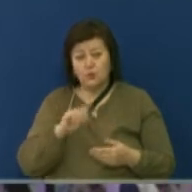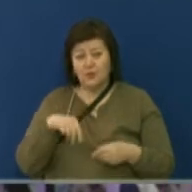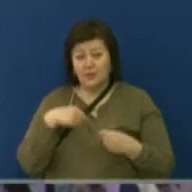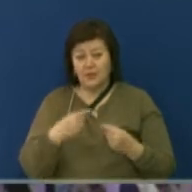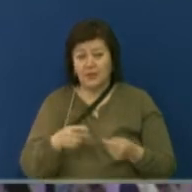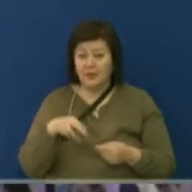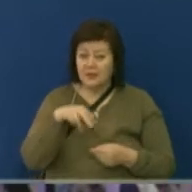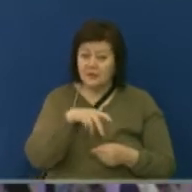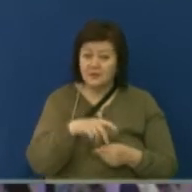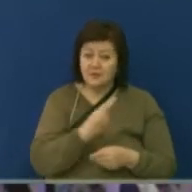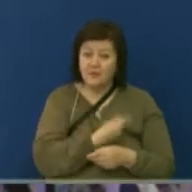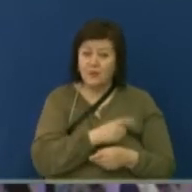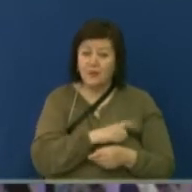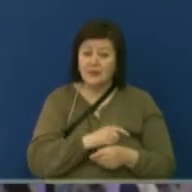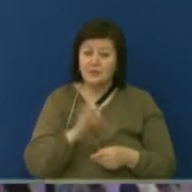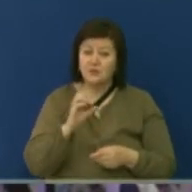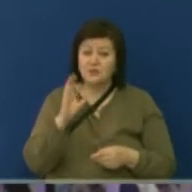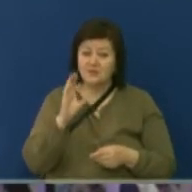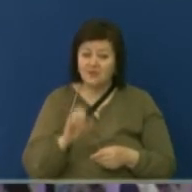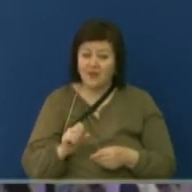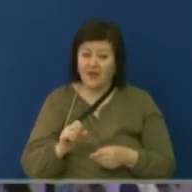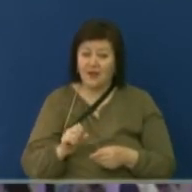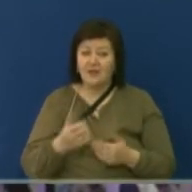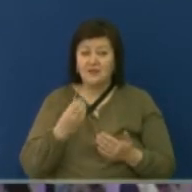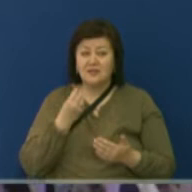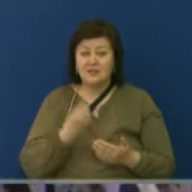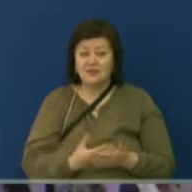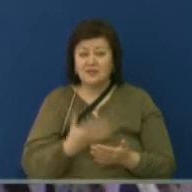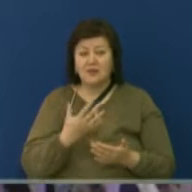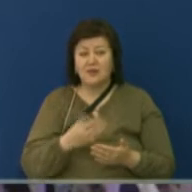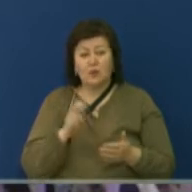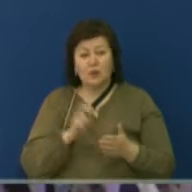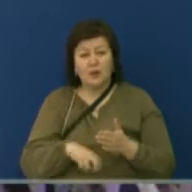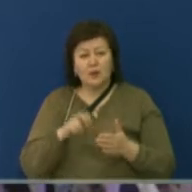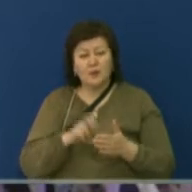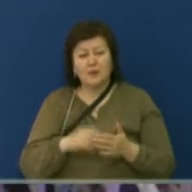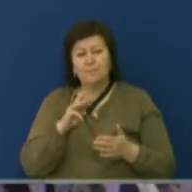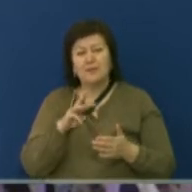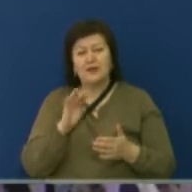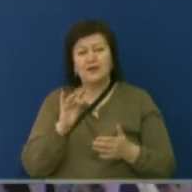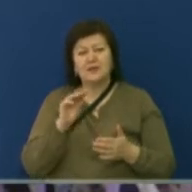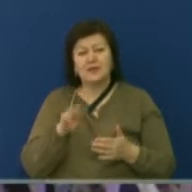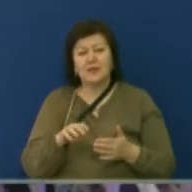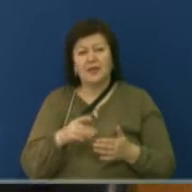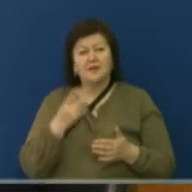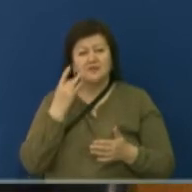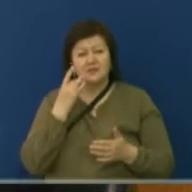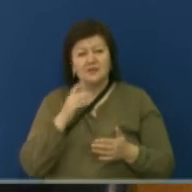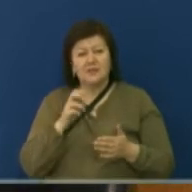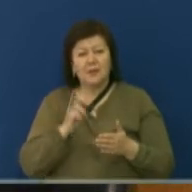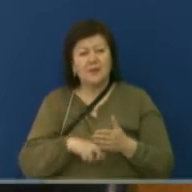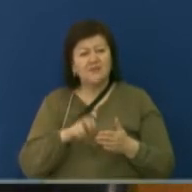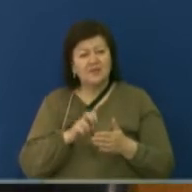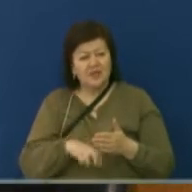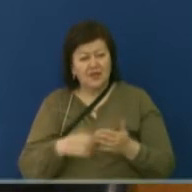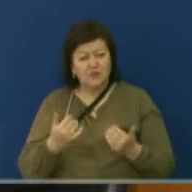бесплатное направление. На данный момент я уже получила такое дорогостоящее обследование, как МРТ. Постоянно я прохожу анализы. Кроме